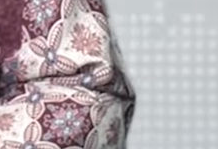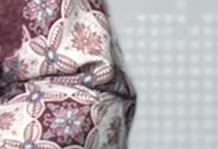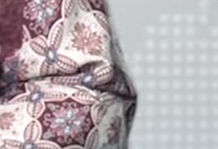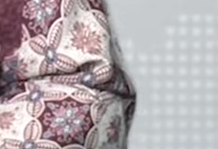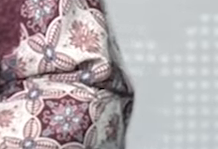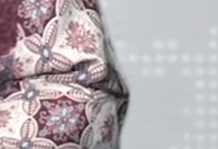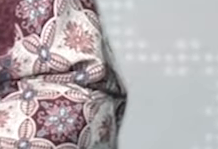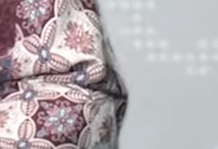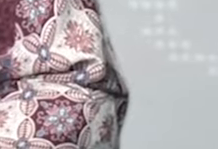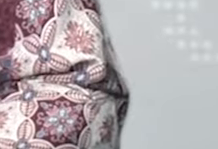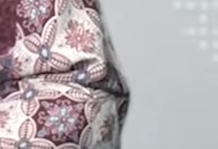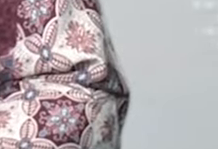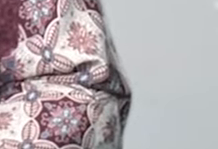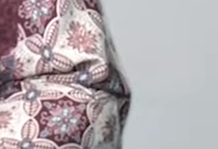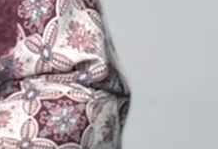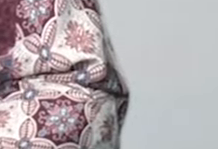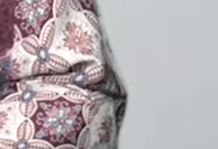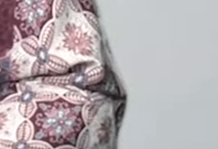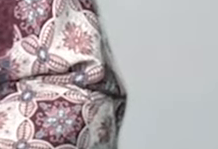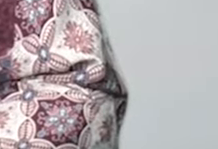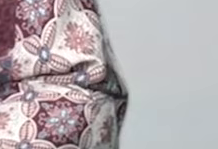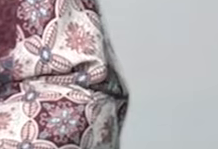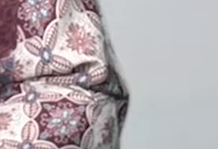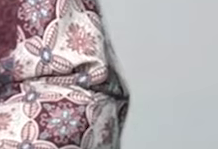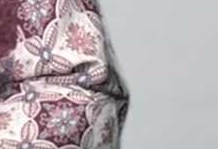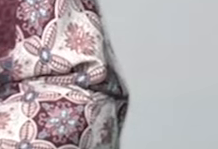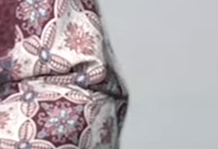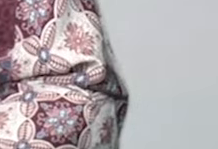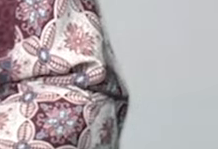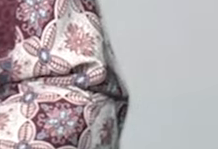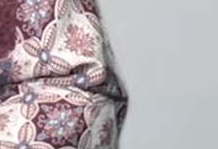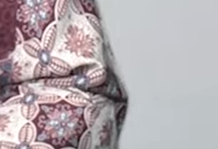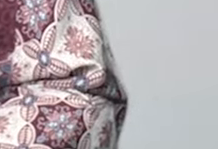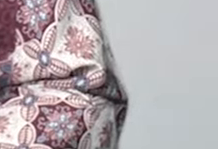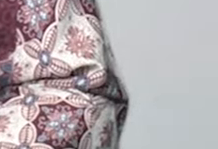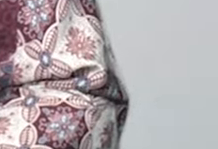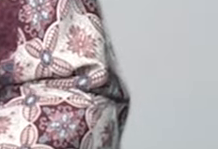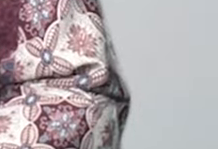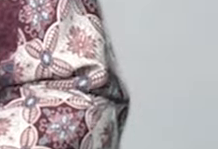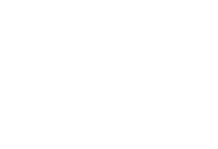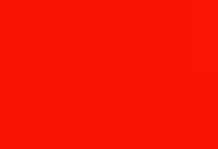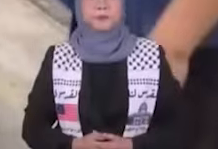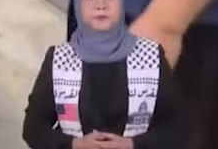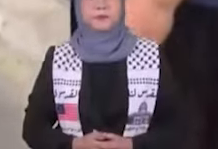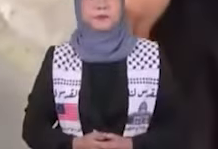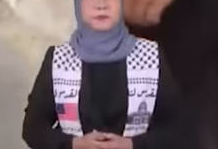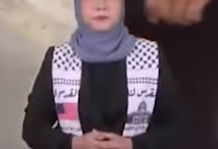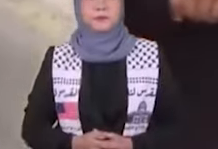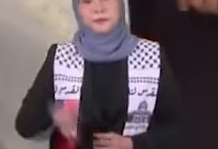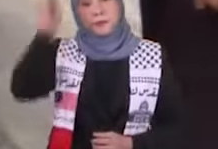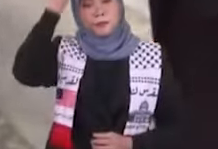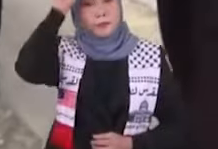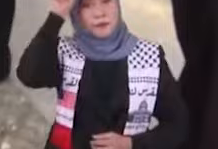Pelarasan tarif air bagi Semenanjung dan wilayah Persekutuan Labuan yang berkuat kuasa pada 1 Februari ini akan memastikan